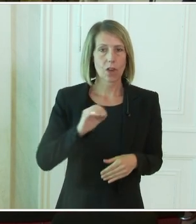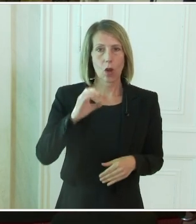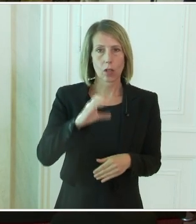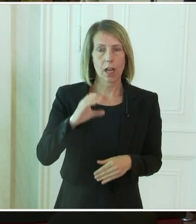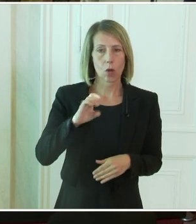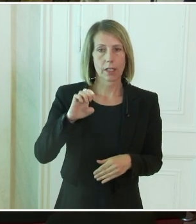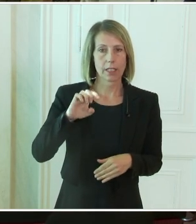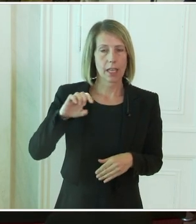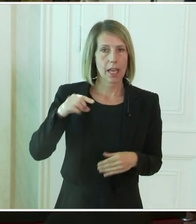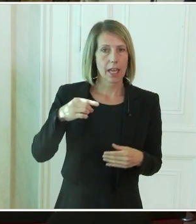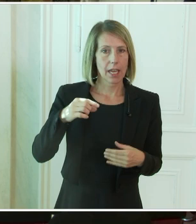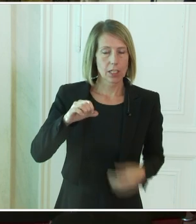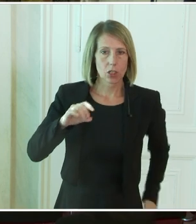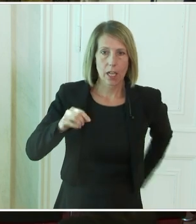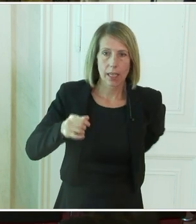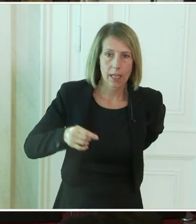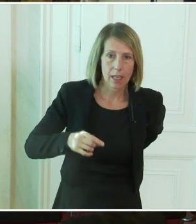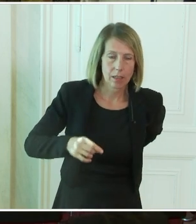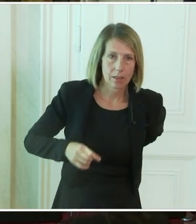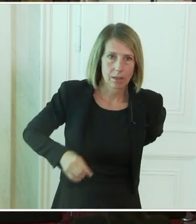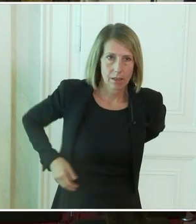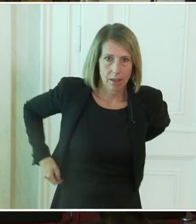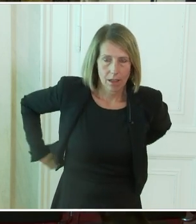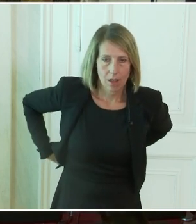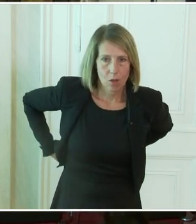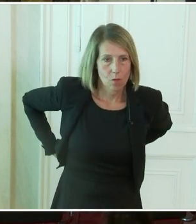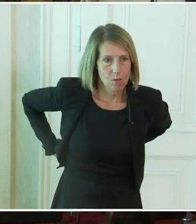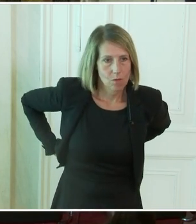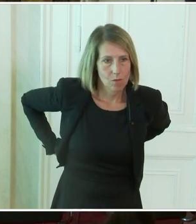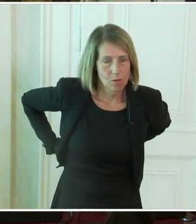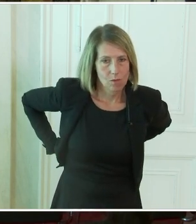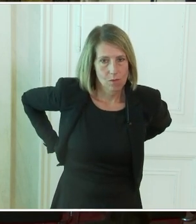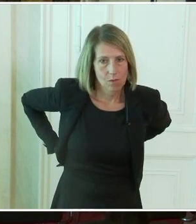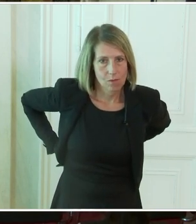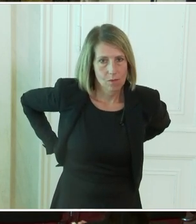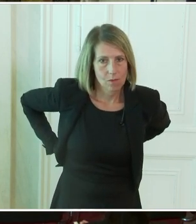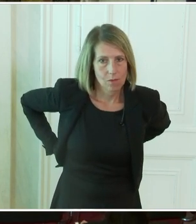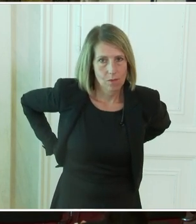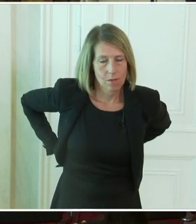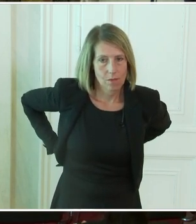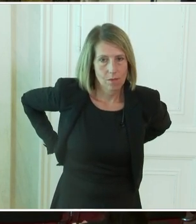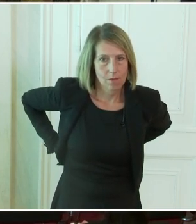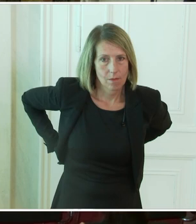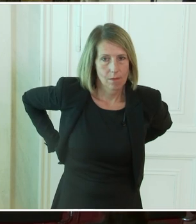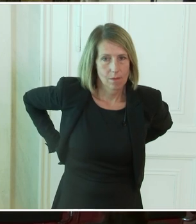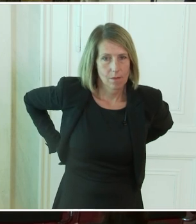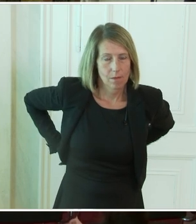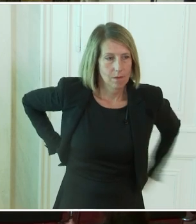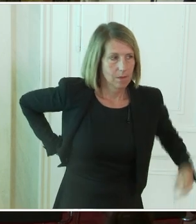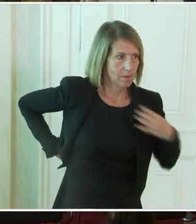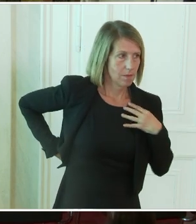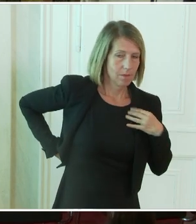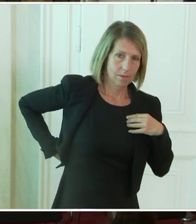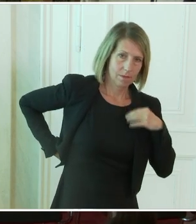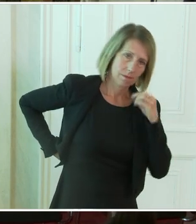Ваші партнери сьогодні пані міністр Ед Штадля і пан міністр за регіонального розвитку